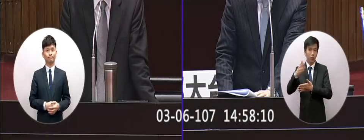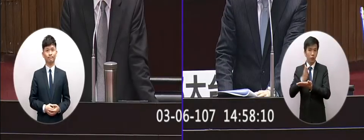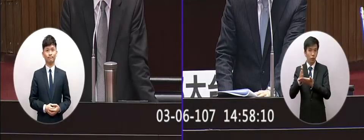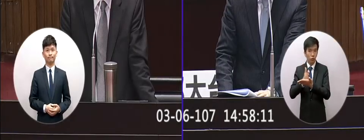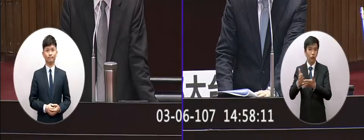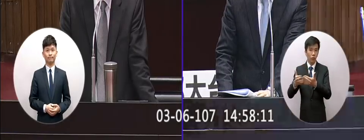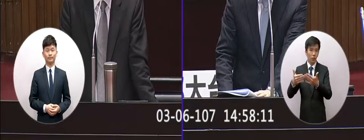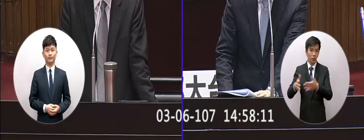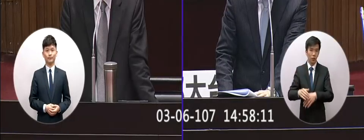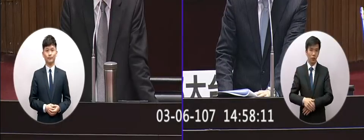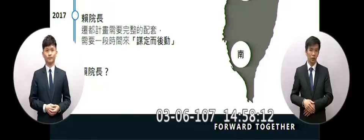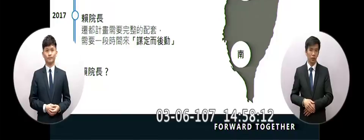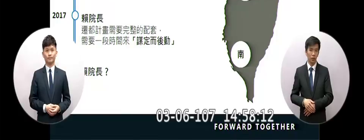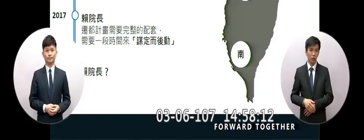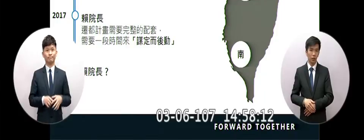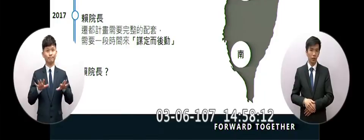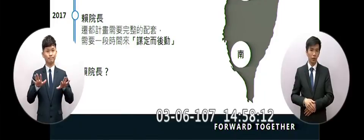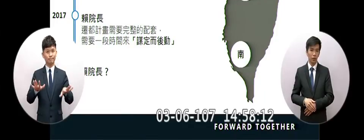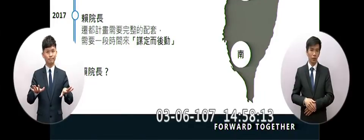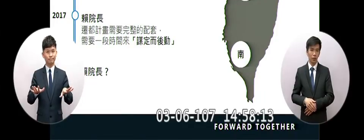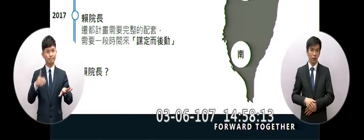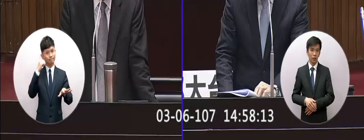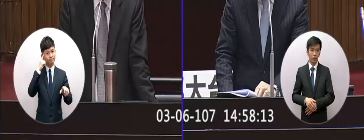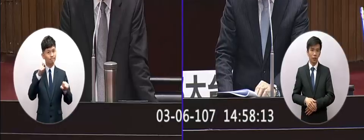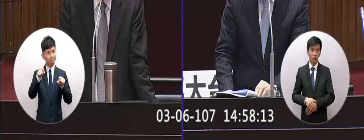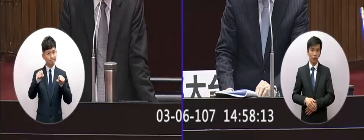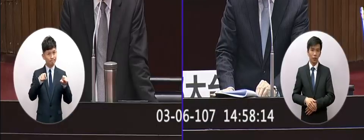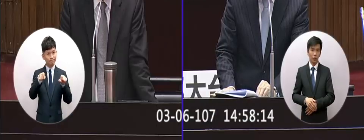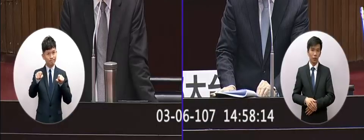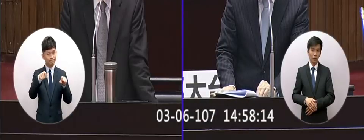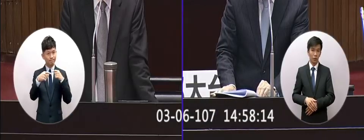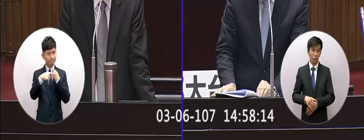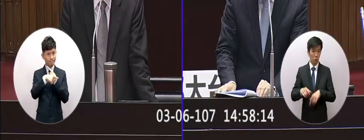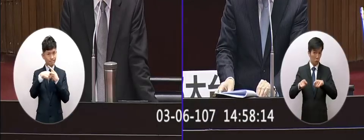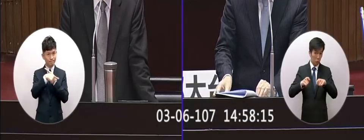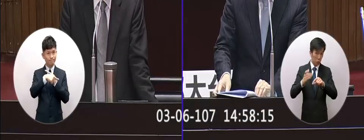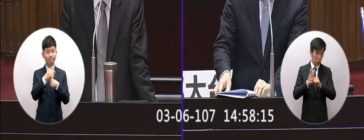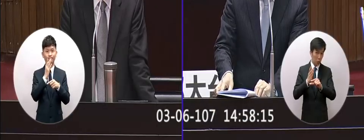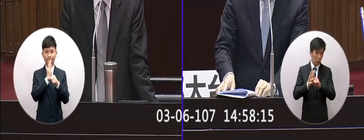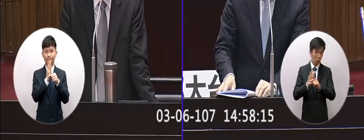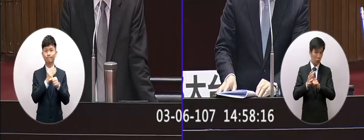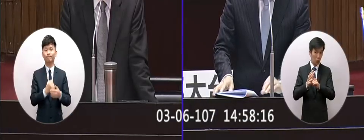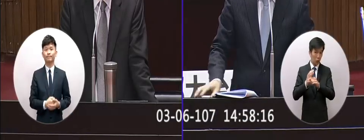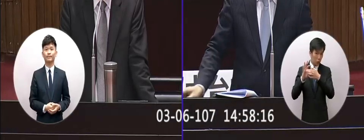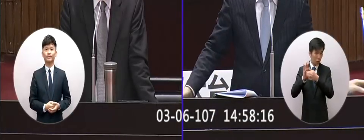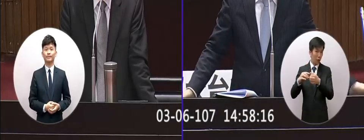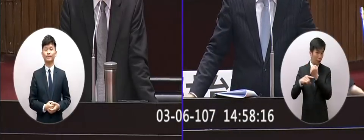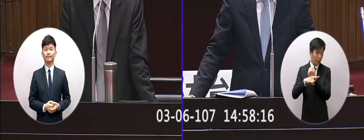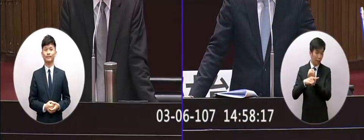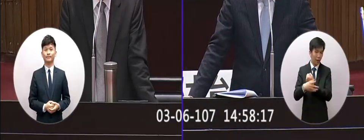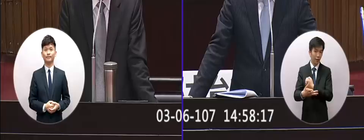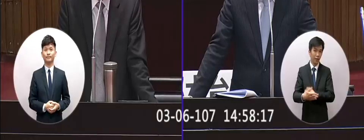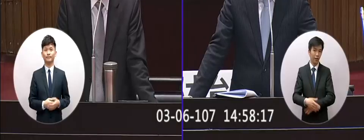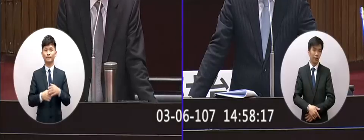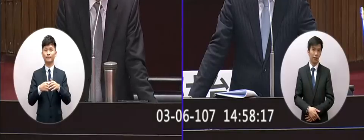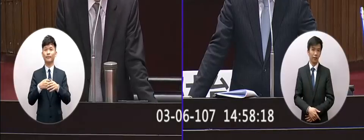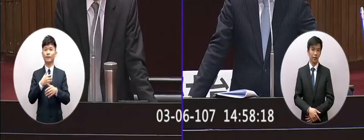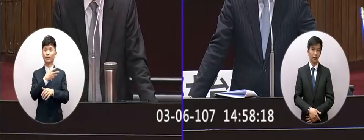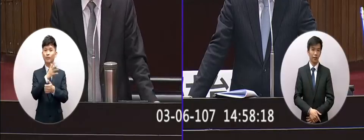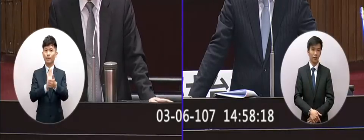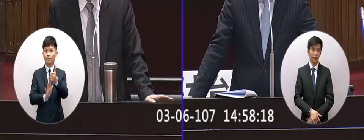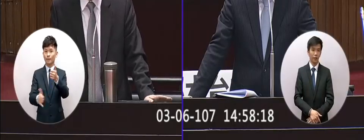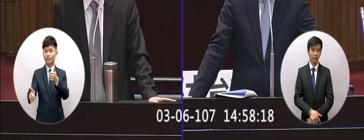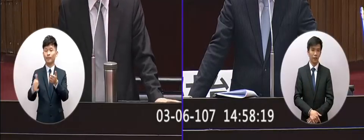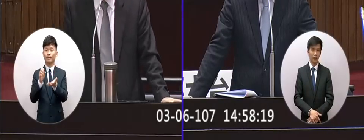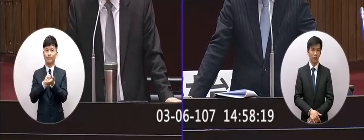在谋定了没？ 现在还在继续 还在谋， 继续研究， 继续研究。 那个江委有跟你报告哈，